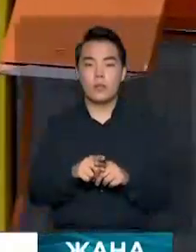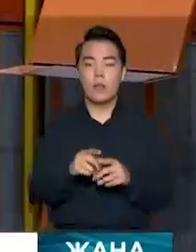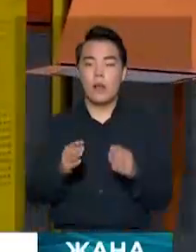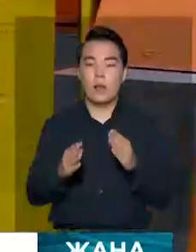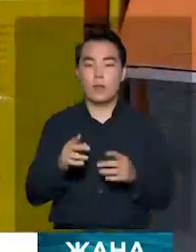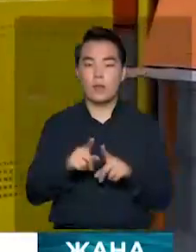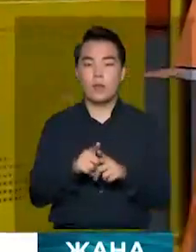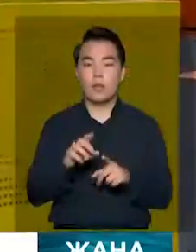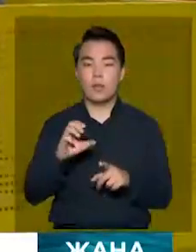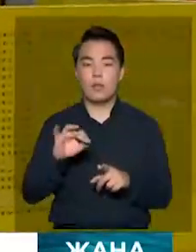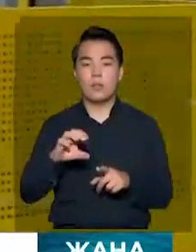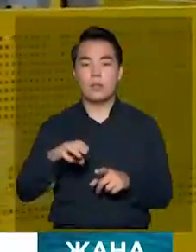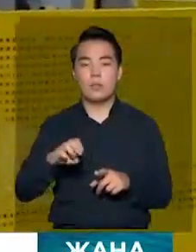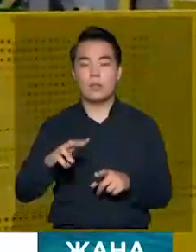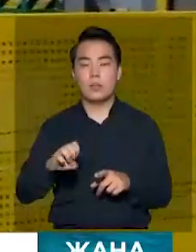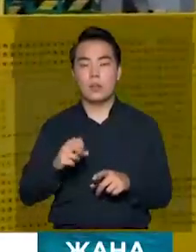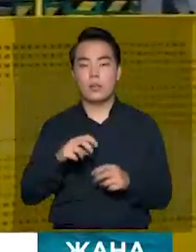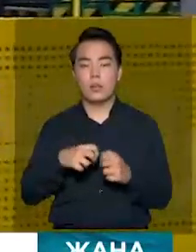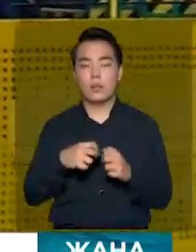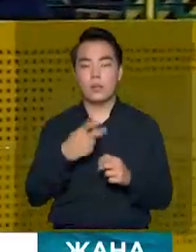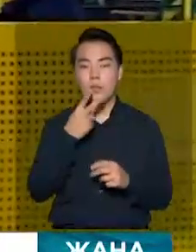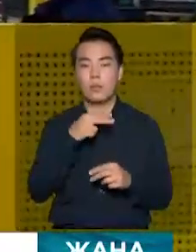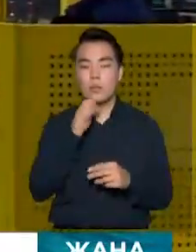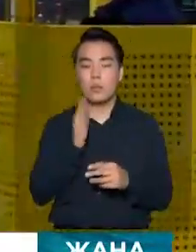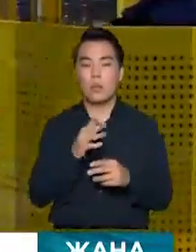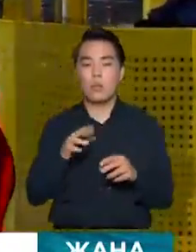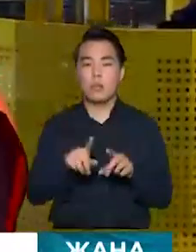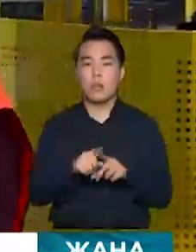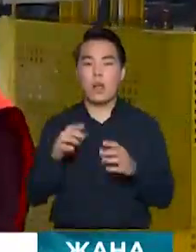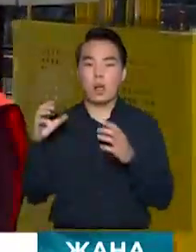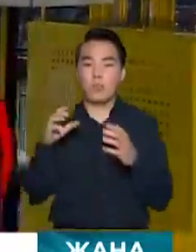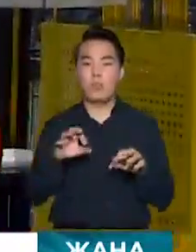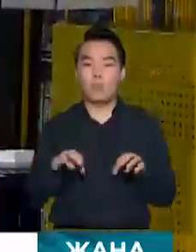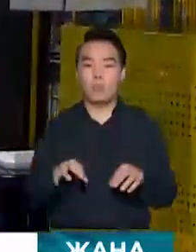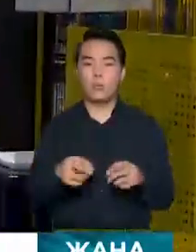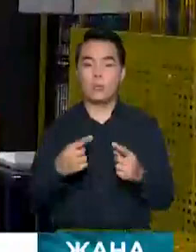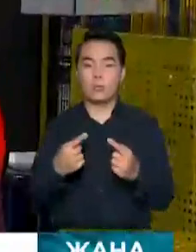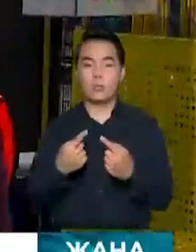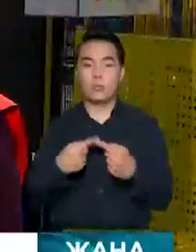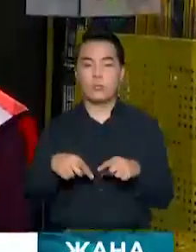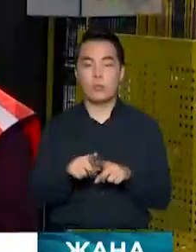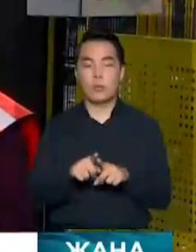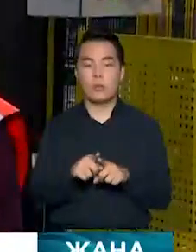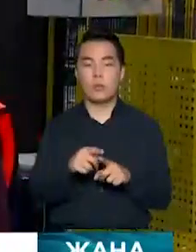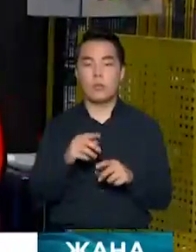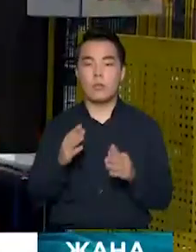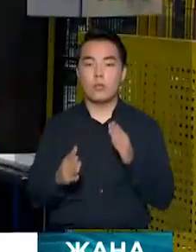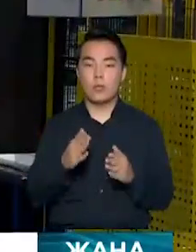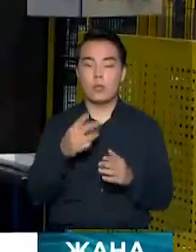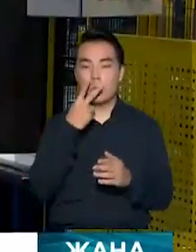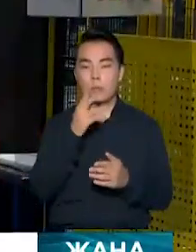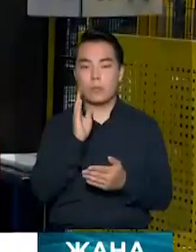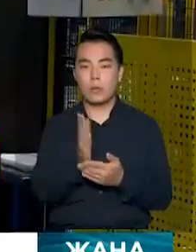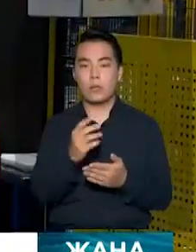арқылы шешкен. Мәселен, автобусқа қажетті бір бөлшекті даярлаушы мынадай робот